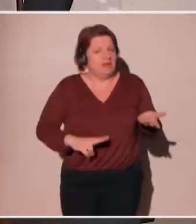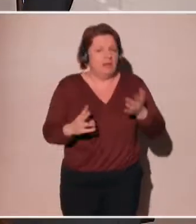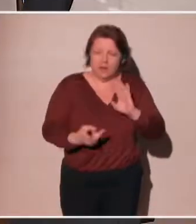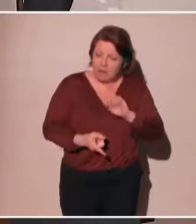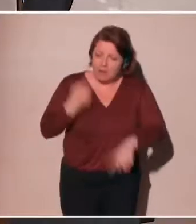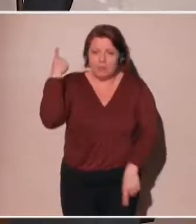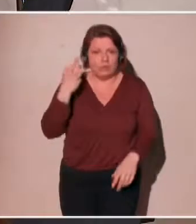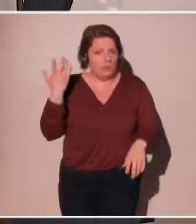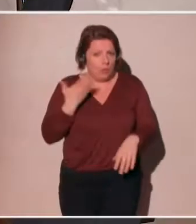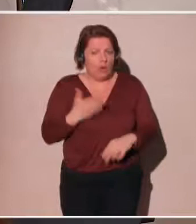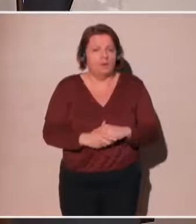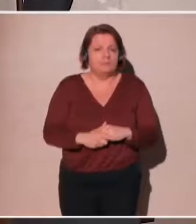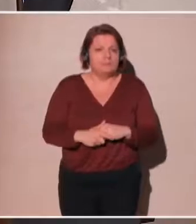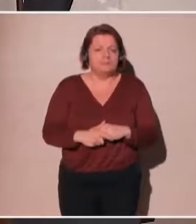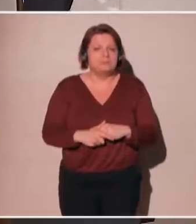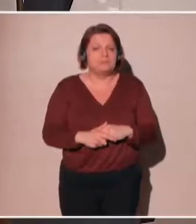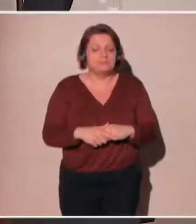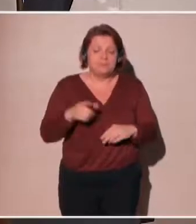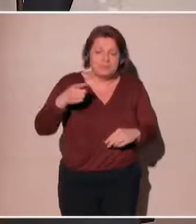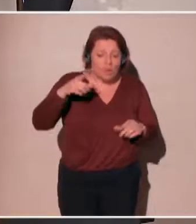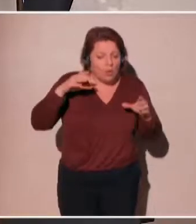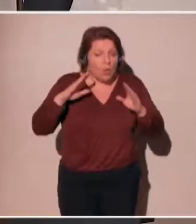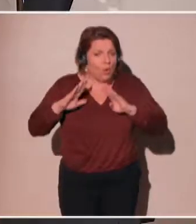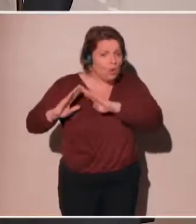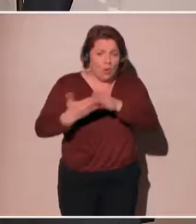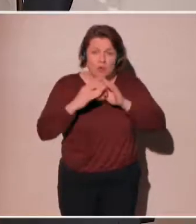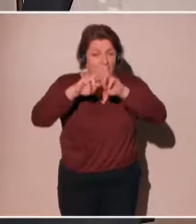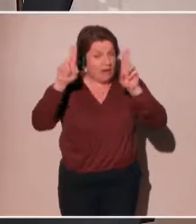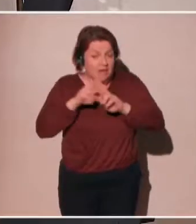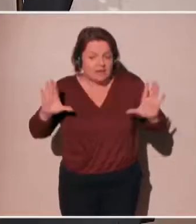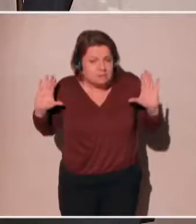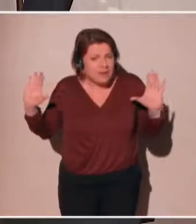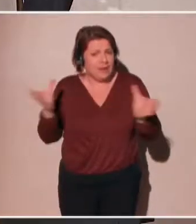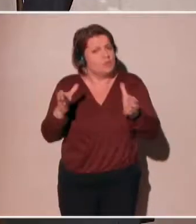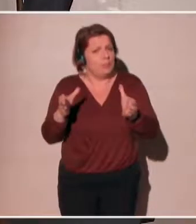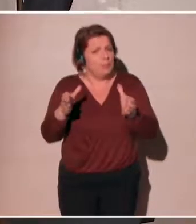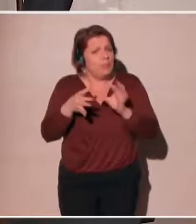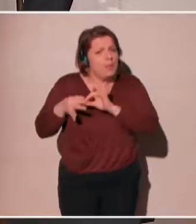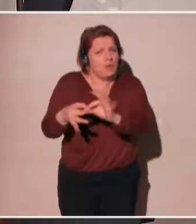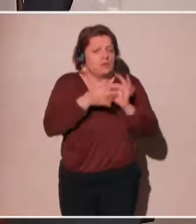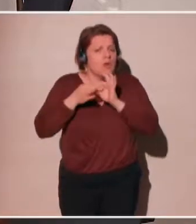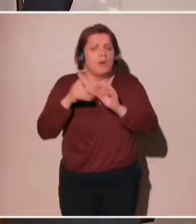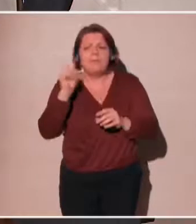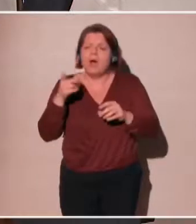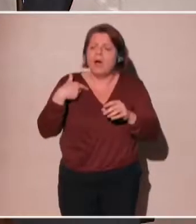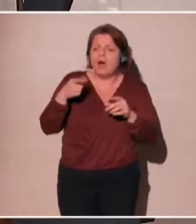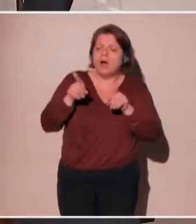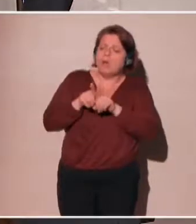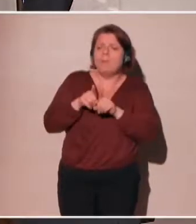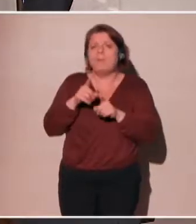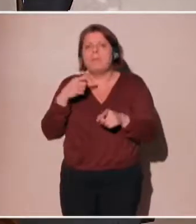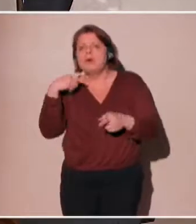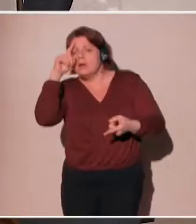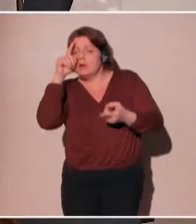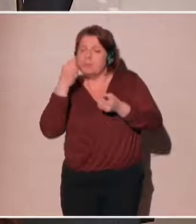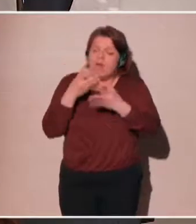essentiel de rassembler la communauté internationale et non pas de traiter ce sujet comme une source de